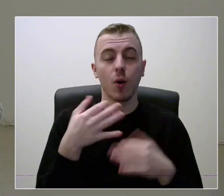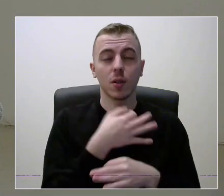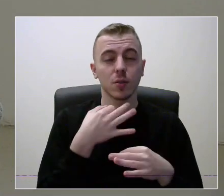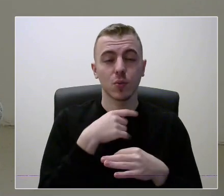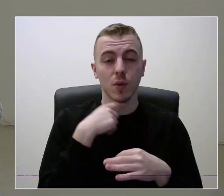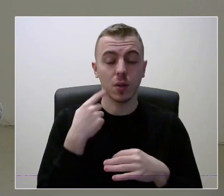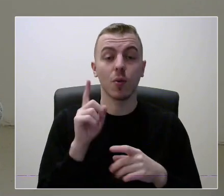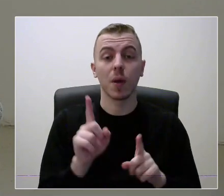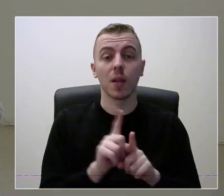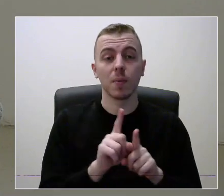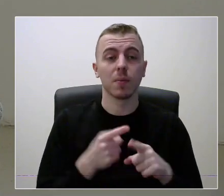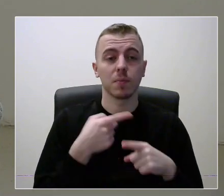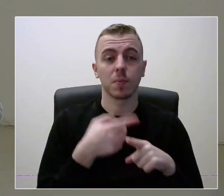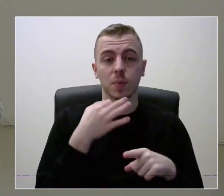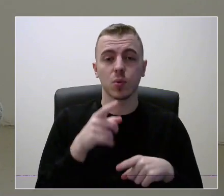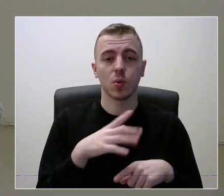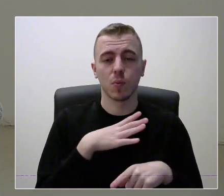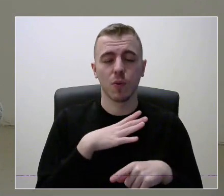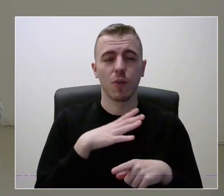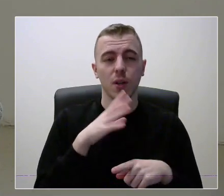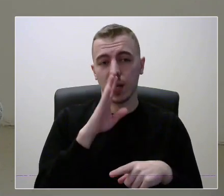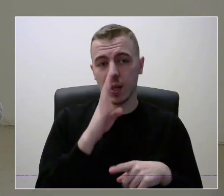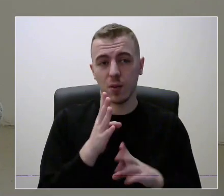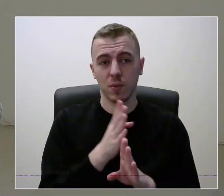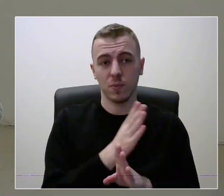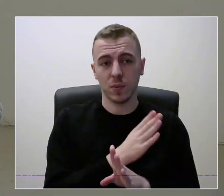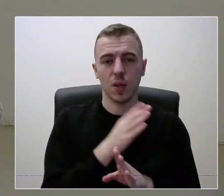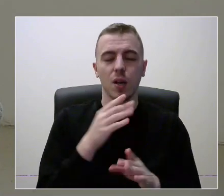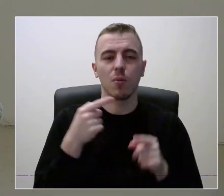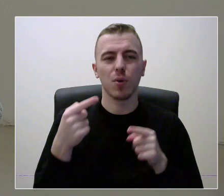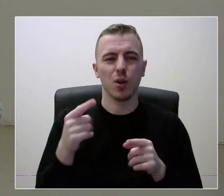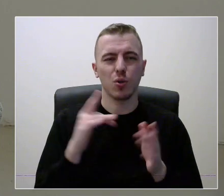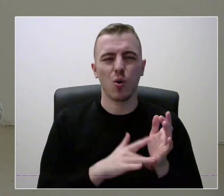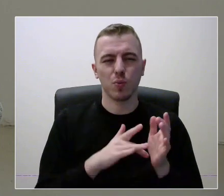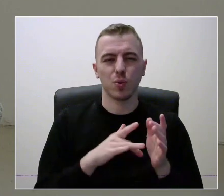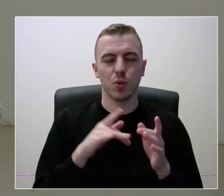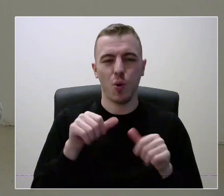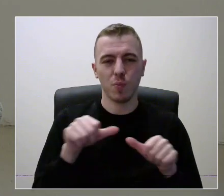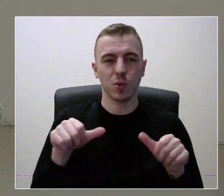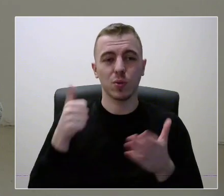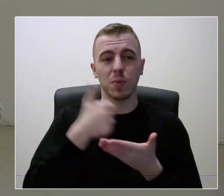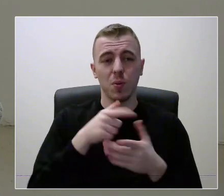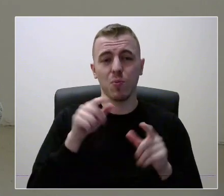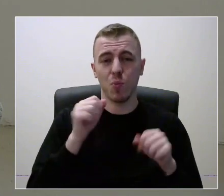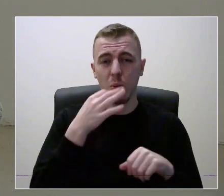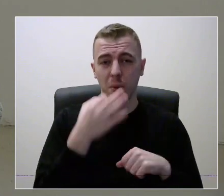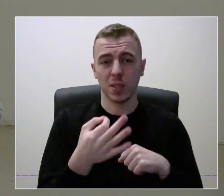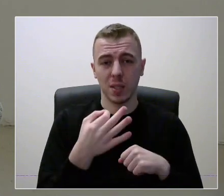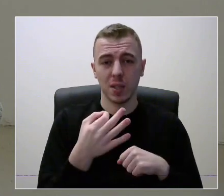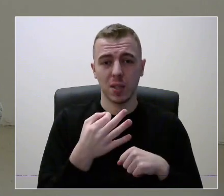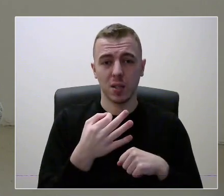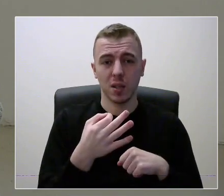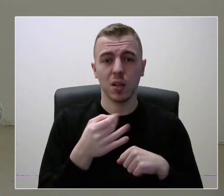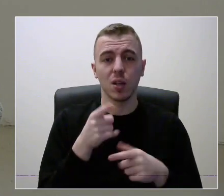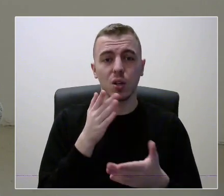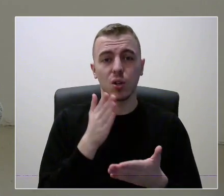kitko, jūs buvote visą kadenciją antikorupcijos komisijos pirmininku. Tai galėjo taip pat ir pasakyti, kad yra irgi taip